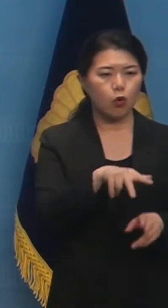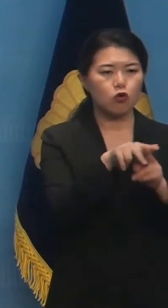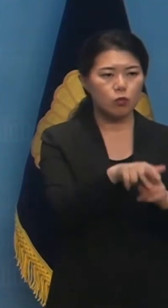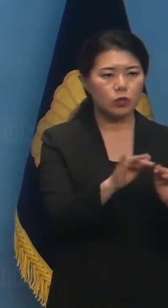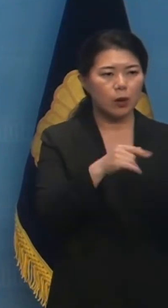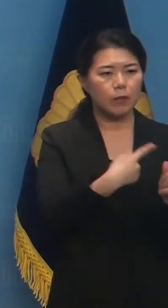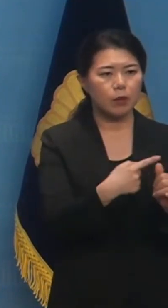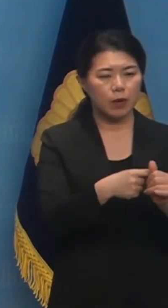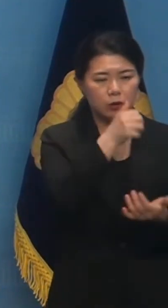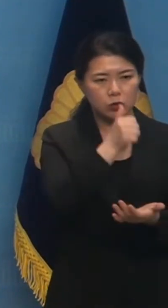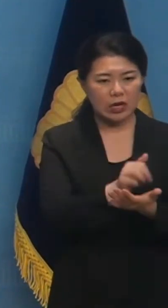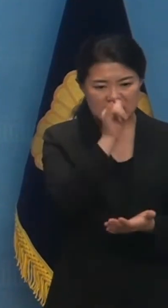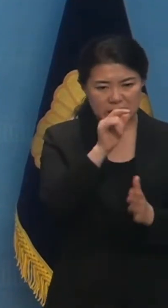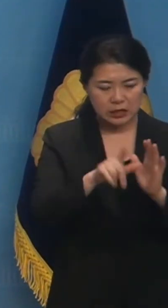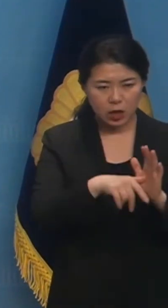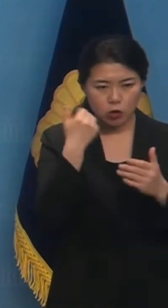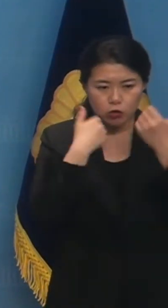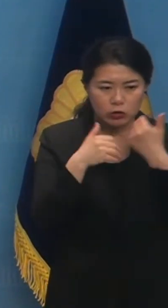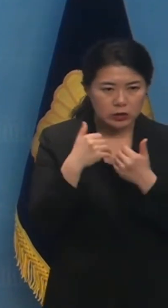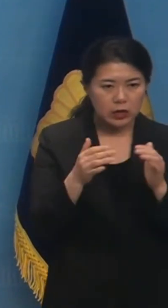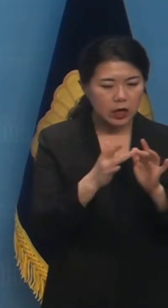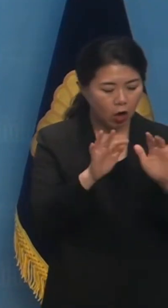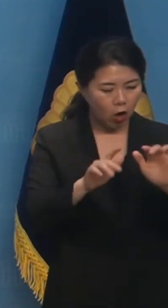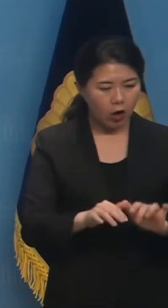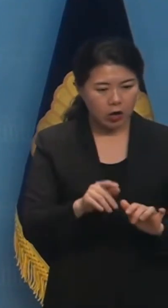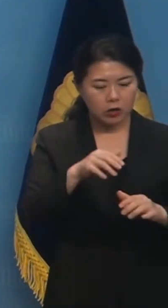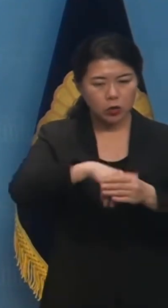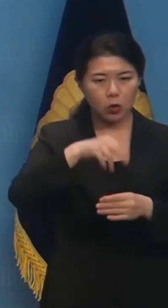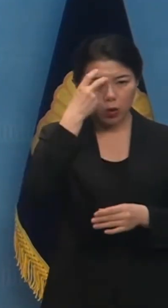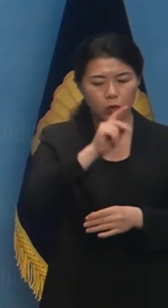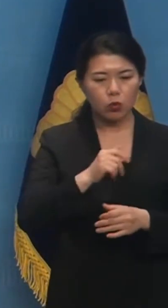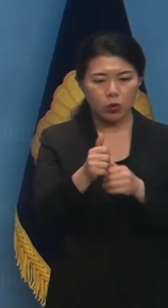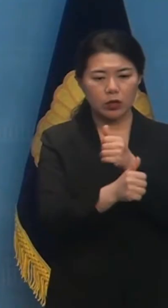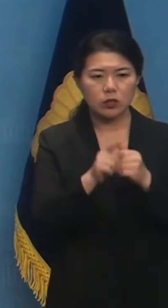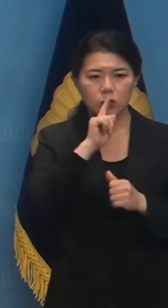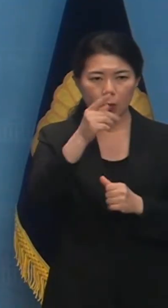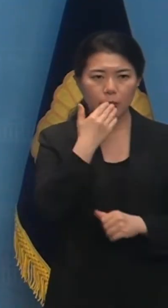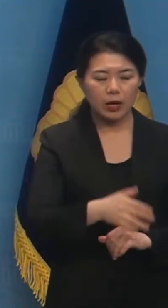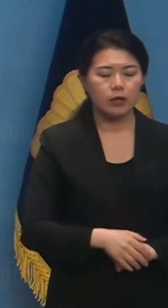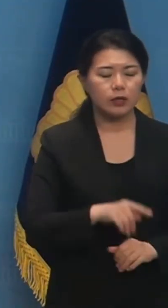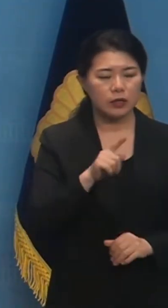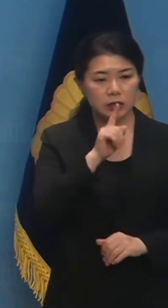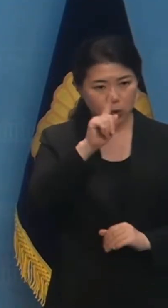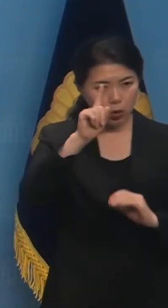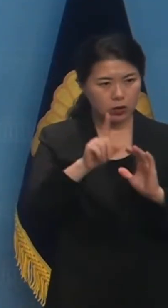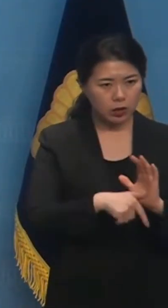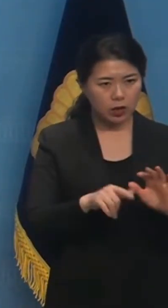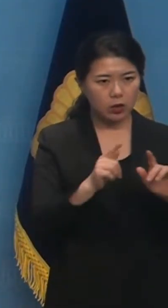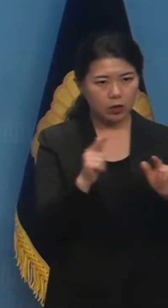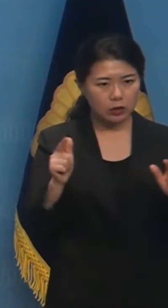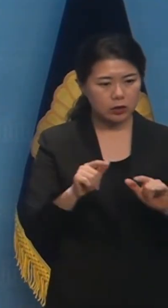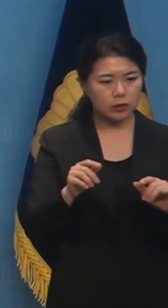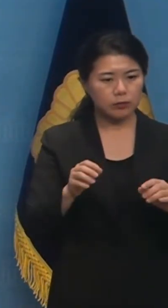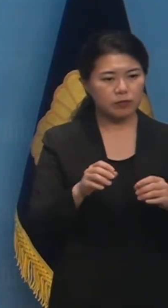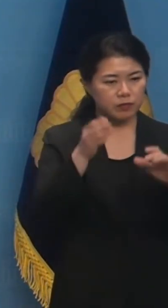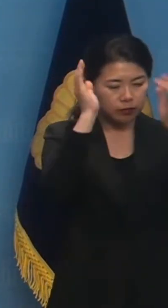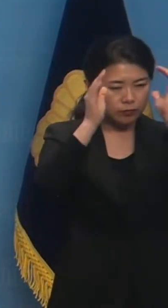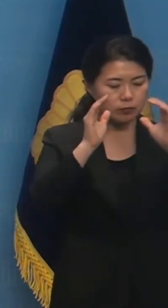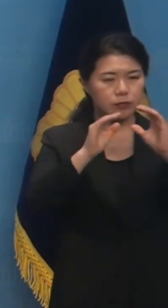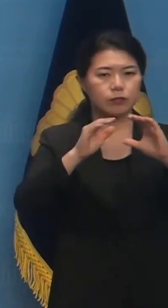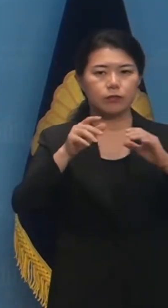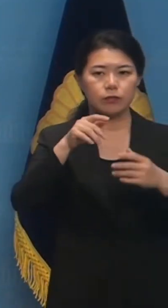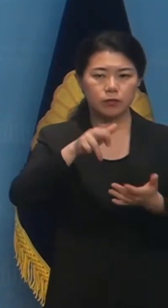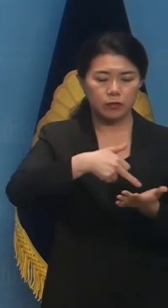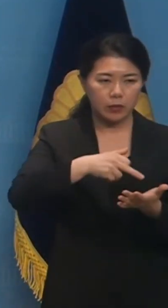비방죄 등을 어길 경우 누구든지 해당 댓글을 선관위에 신고할 수 있으며 신고된 댓글은 각 플랫폼으로 전달되어 즉시